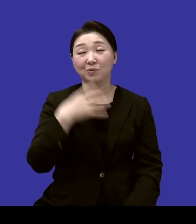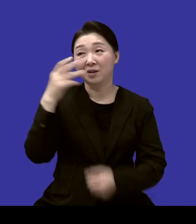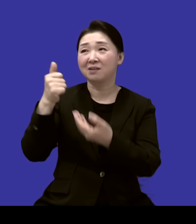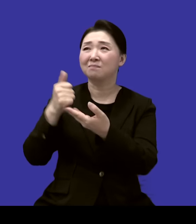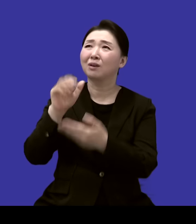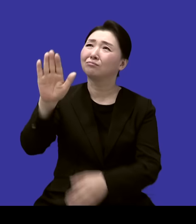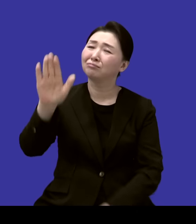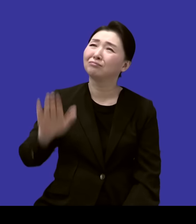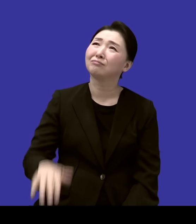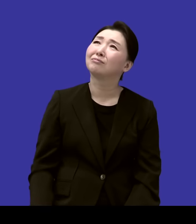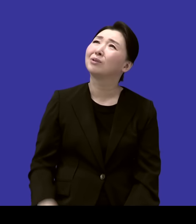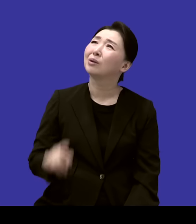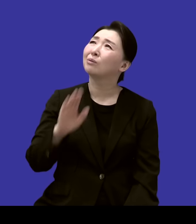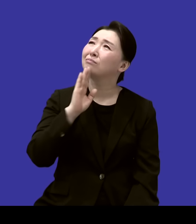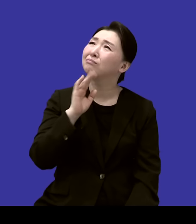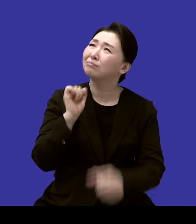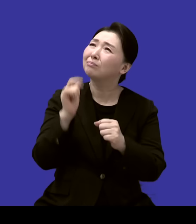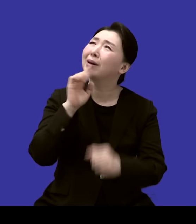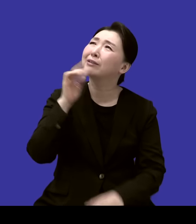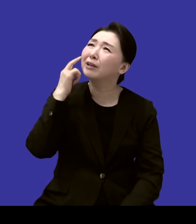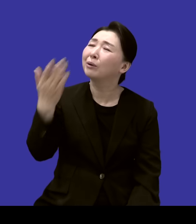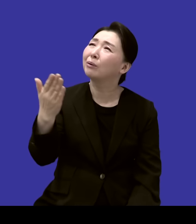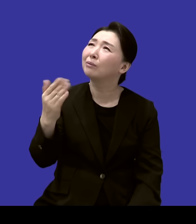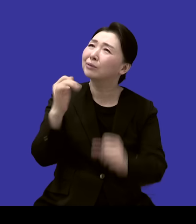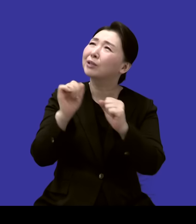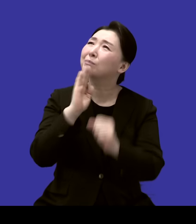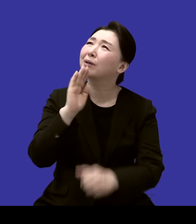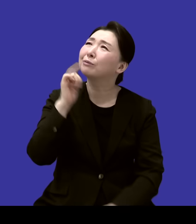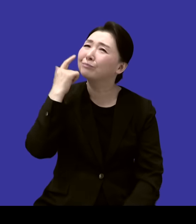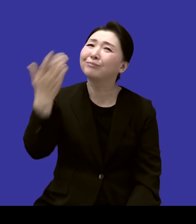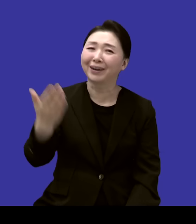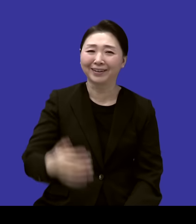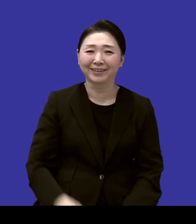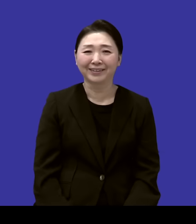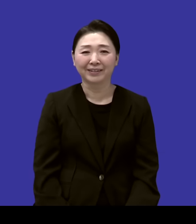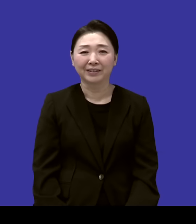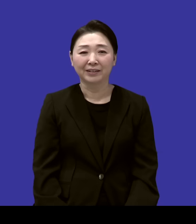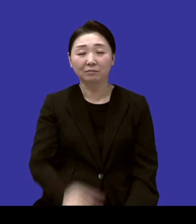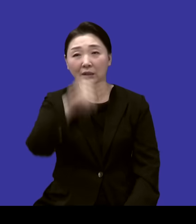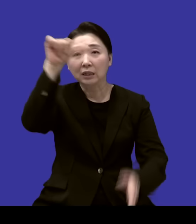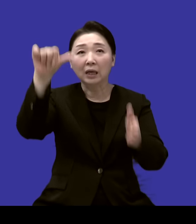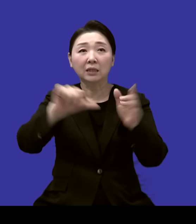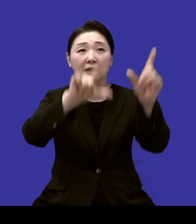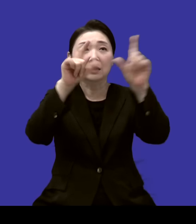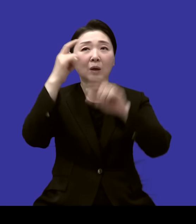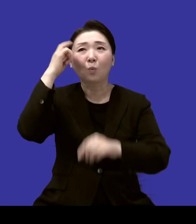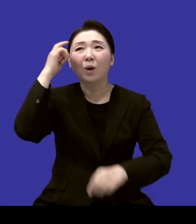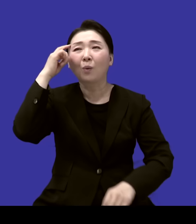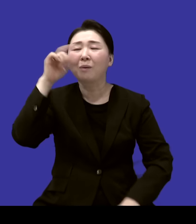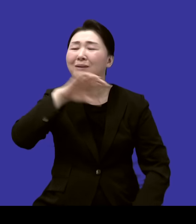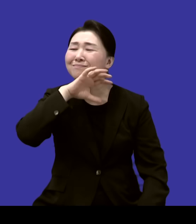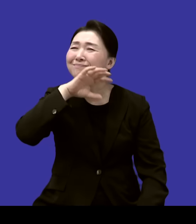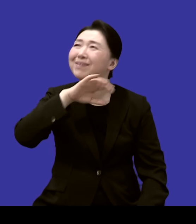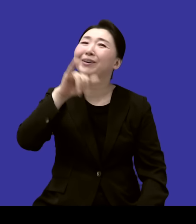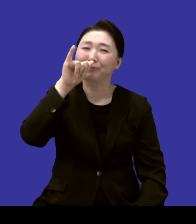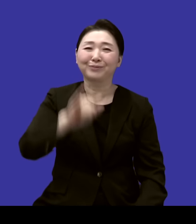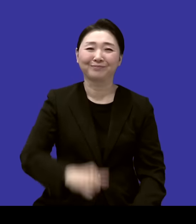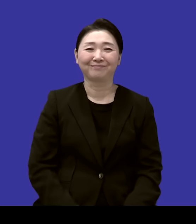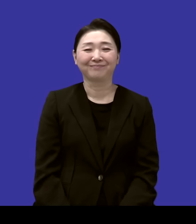하나님한테 주님 정말 거기 계십니까? 네. 계시긴 한 겁니까? 네. 그런데 제 인생은 왜 이렇습니까? 네. 이렇게 많이 따졌던 네.